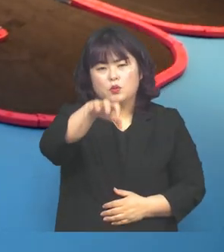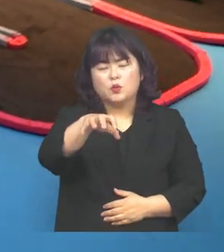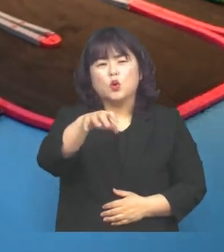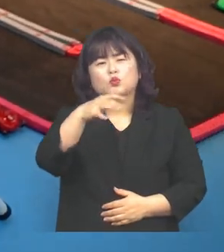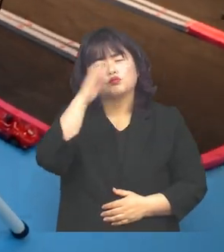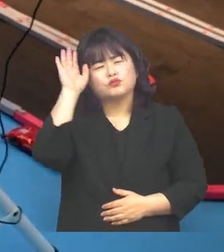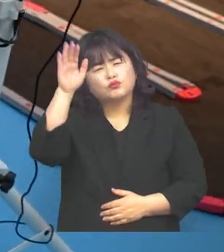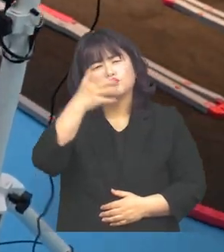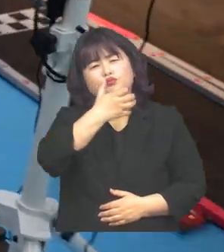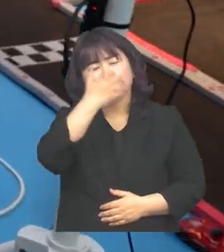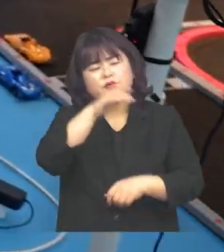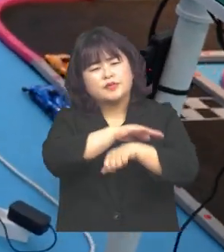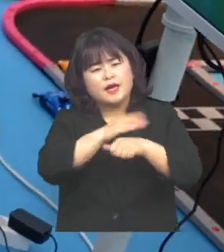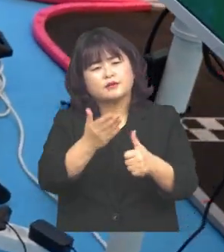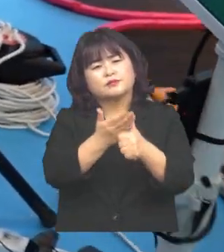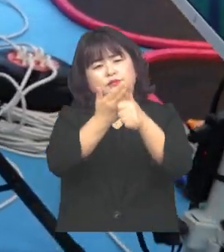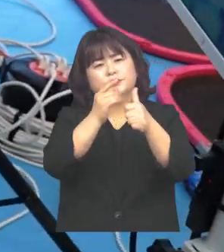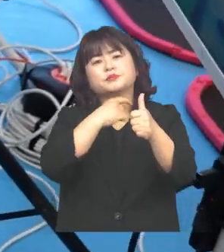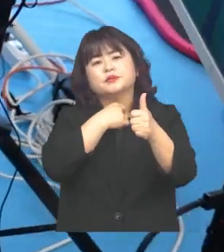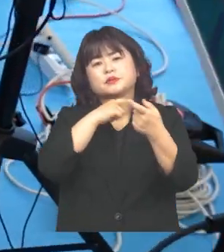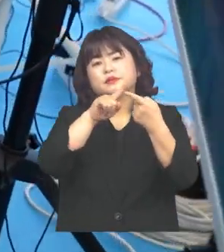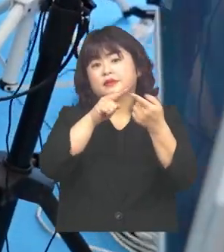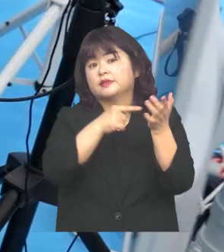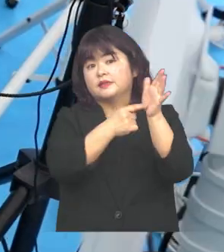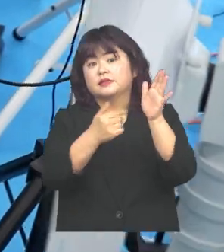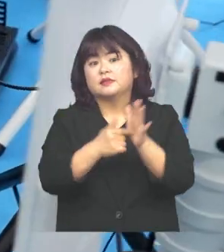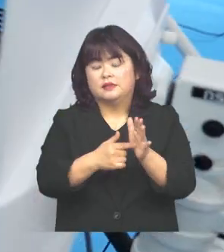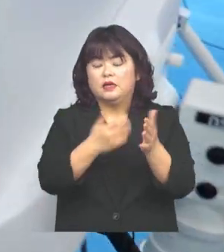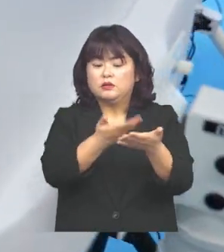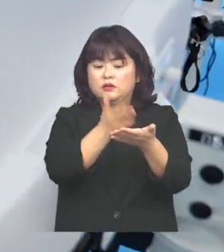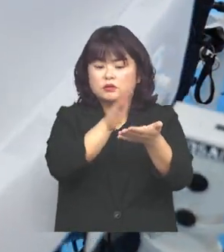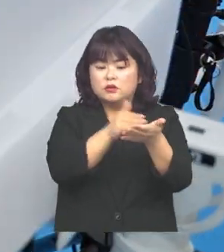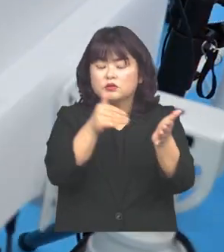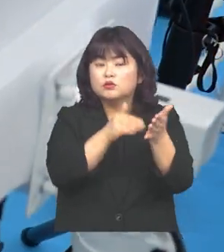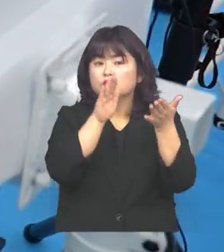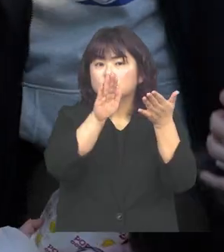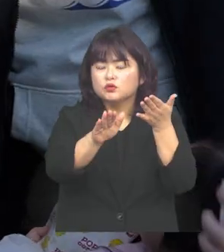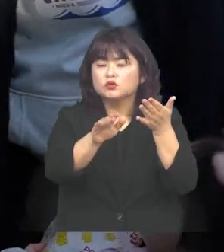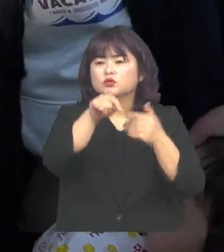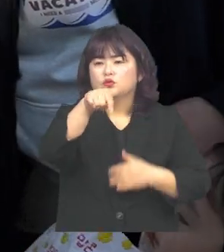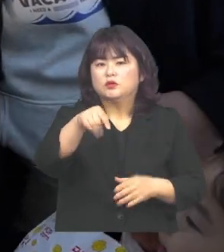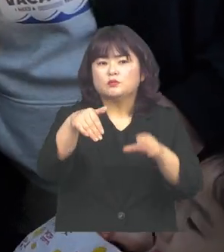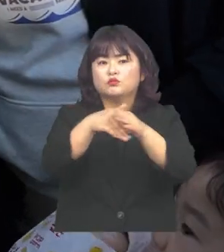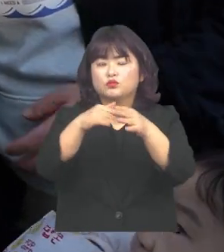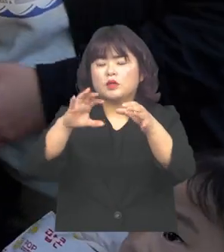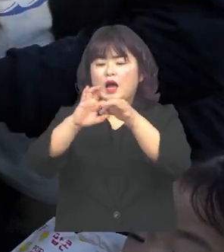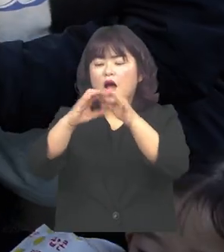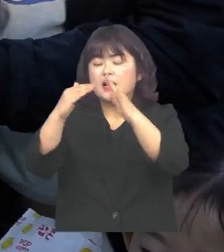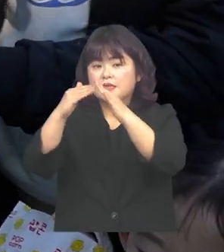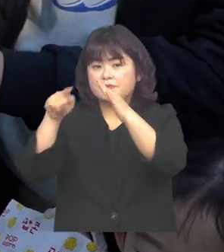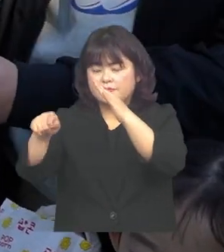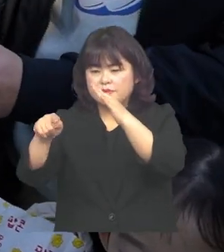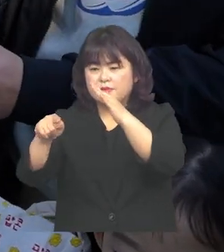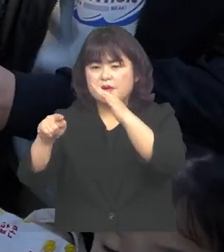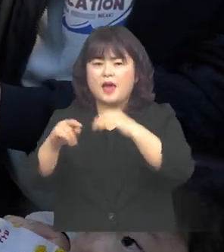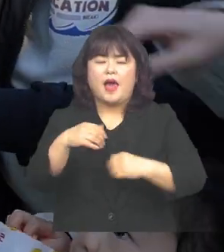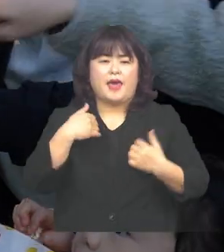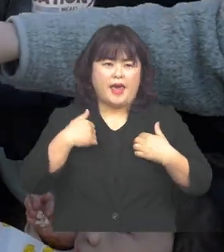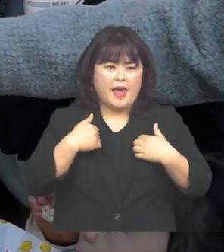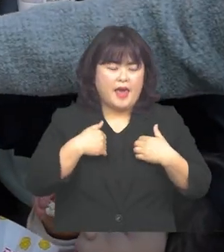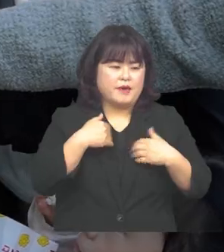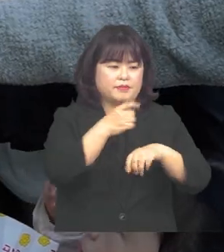여러분의 꿈도 잘 가꾸길 바란다고 말했습니다. 이번 리모델링 공사로 유림 청소년 문화의 집 내 AR